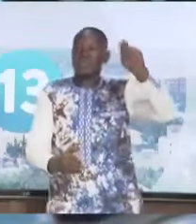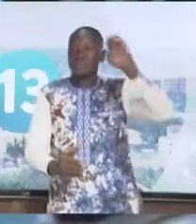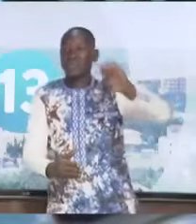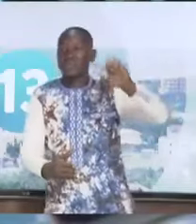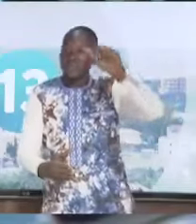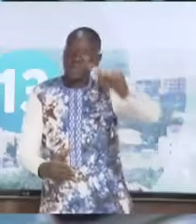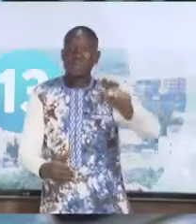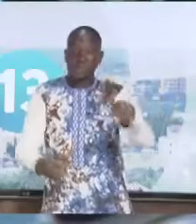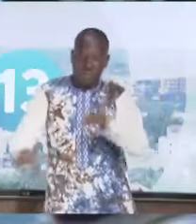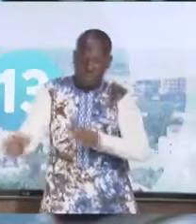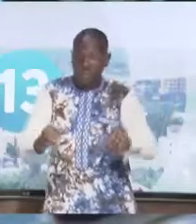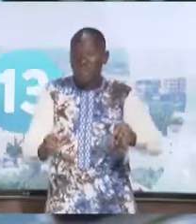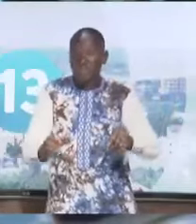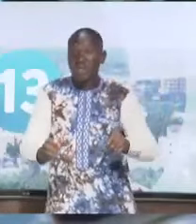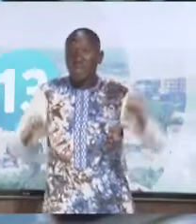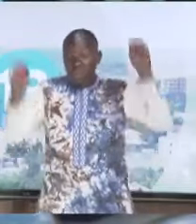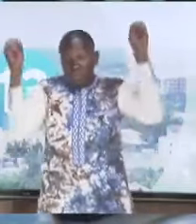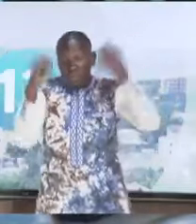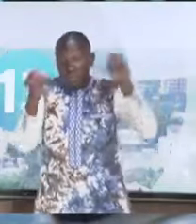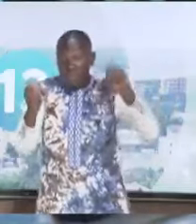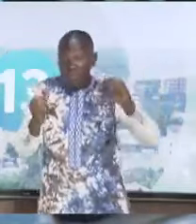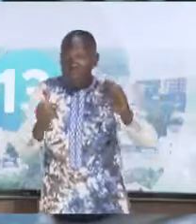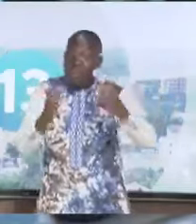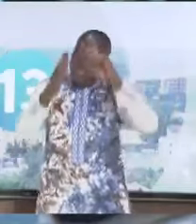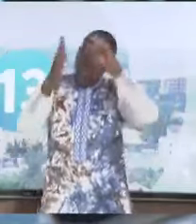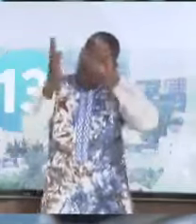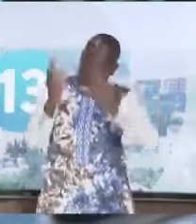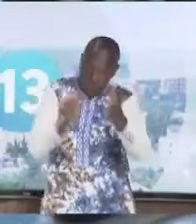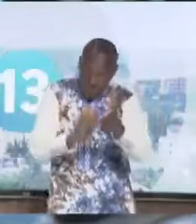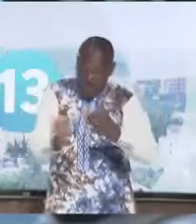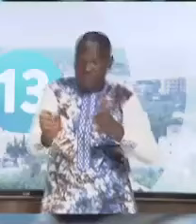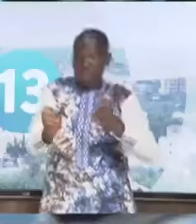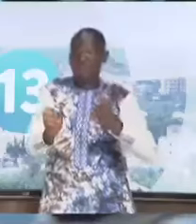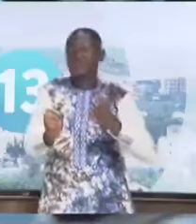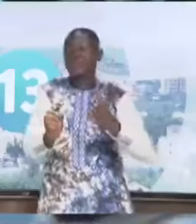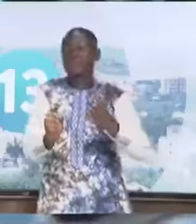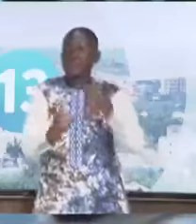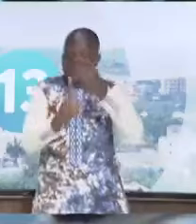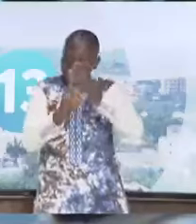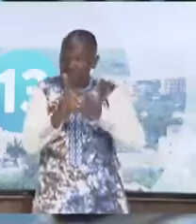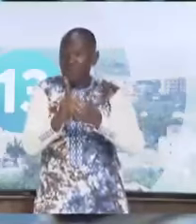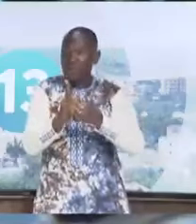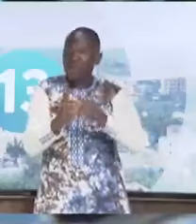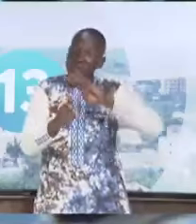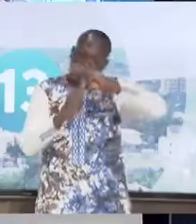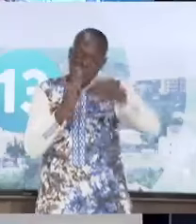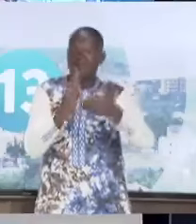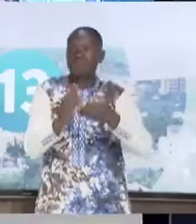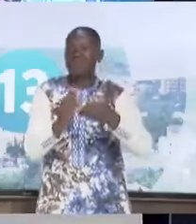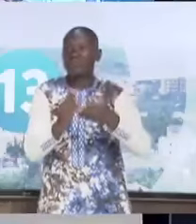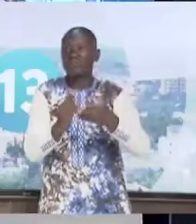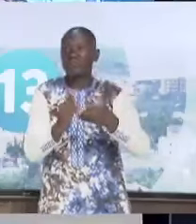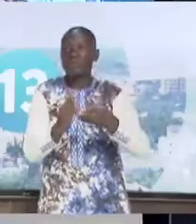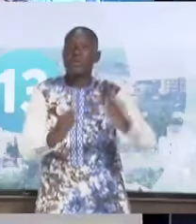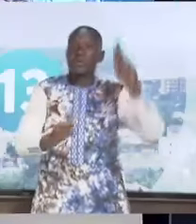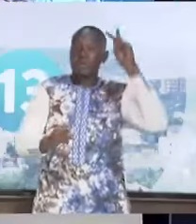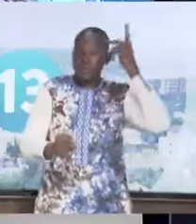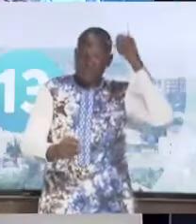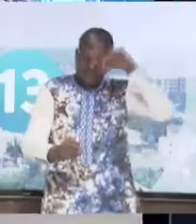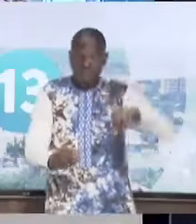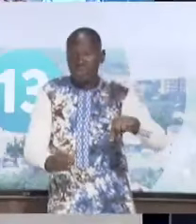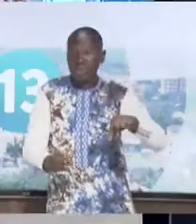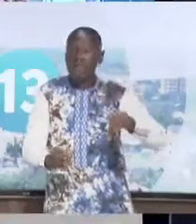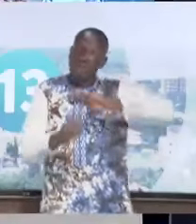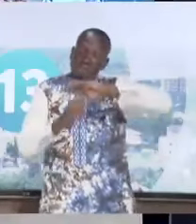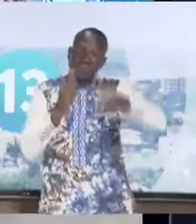au système relevé, de relevé mensuel après 3 mois de mise en œuvre. Quel bilan peut-on en tirer? Alors, nous pensons que le bilan est